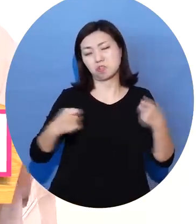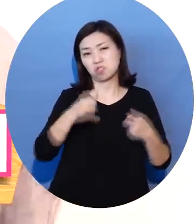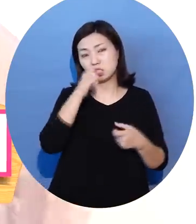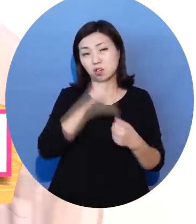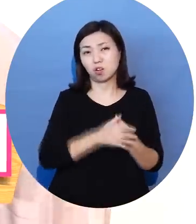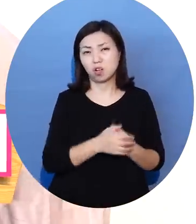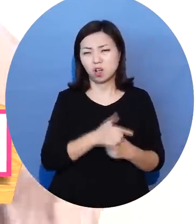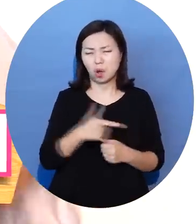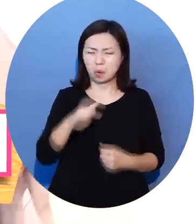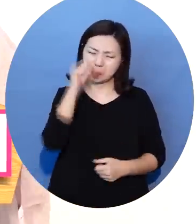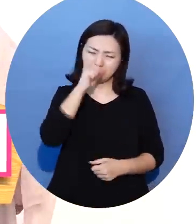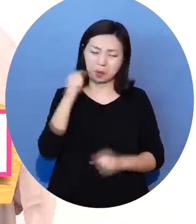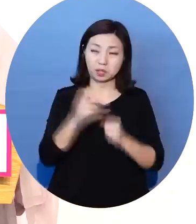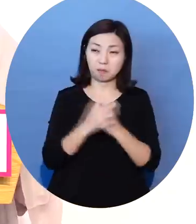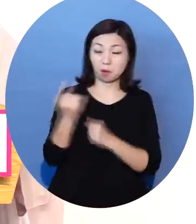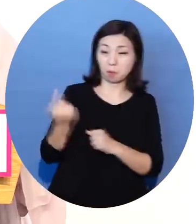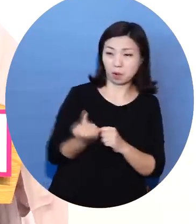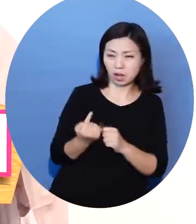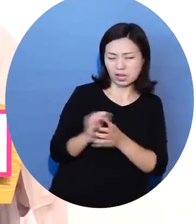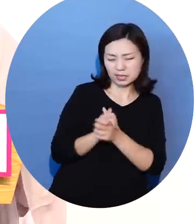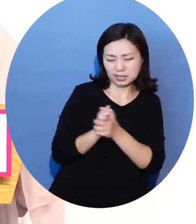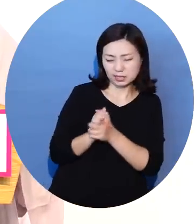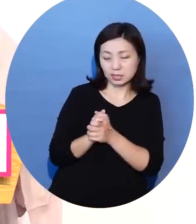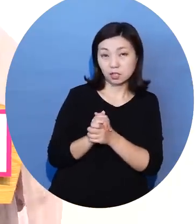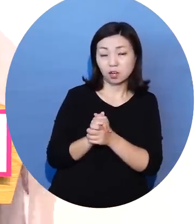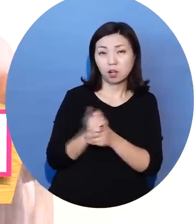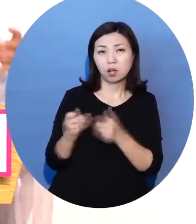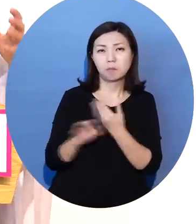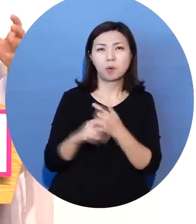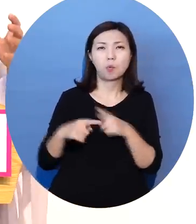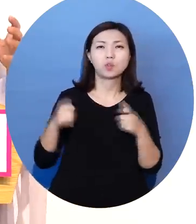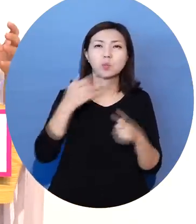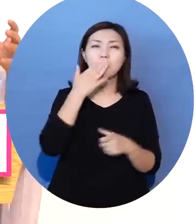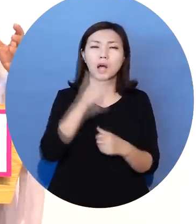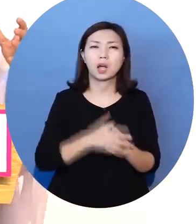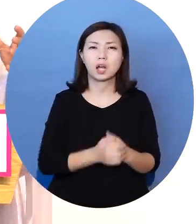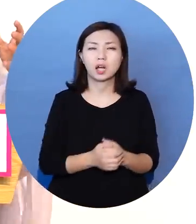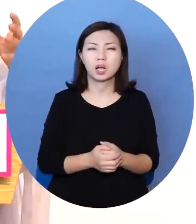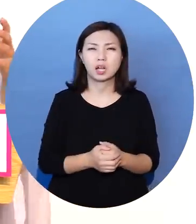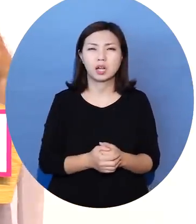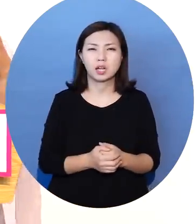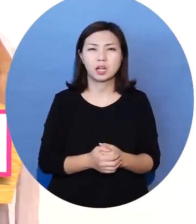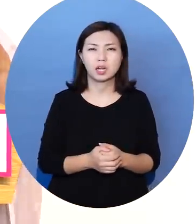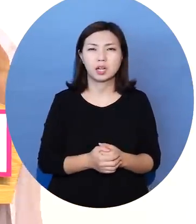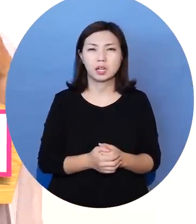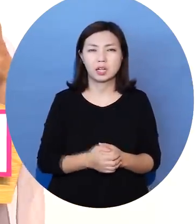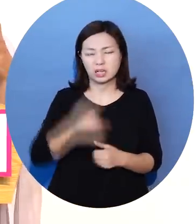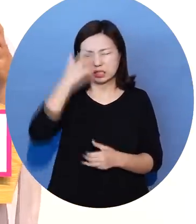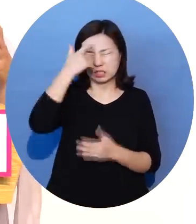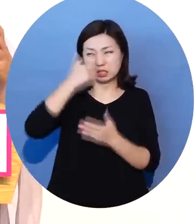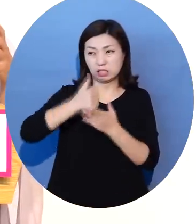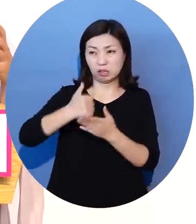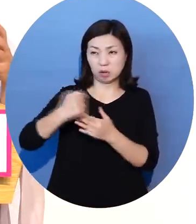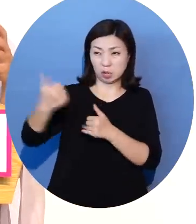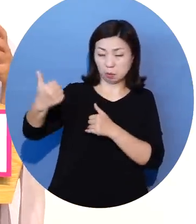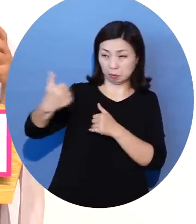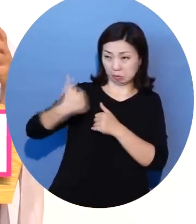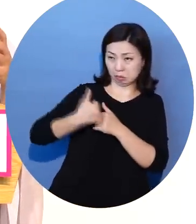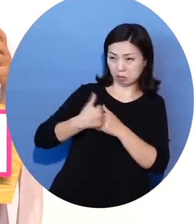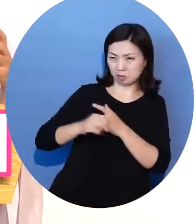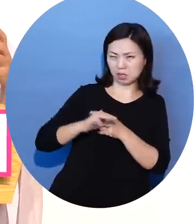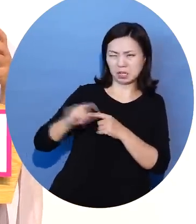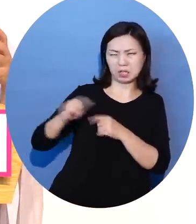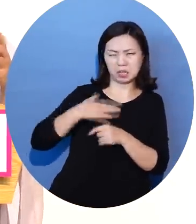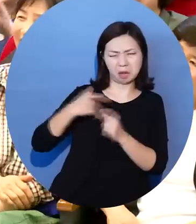그러니까 너무 좋다고 가까이 오면 원수가 되는 거예요. 그래서 여러분들이 막 적당하게 하지 법륜스님 하고 막 이러면 내가 아이고 저건